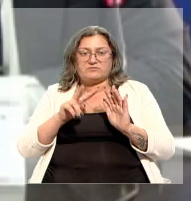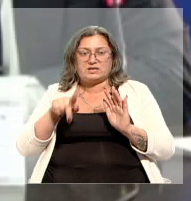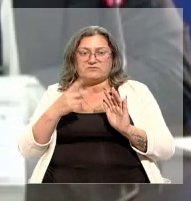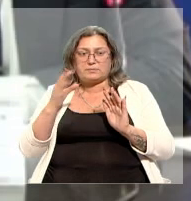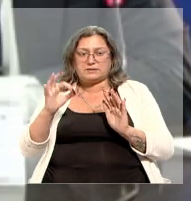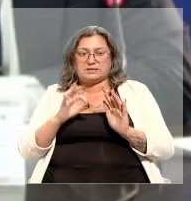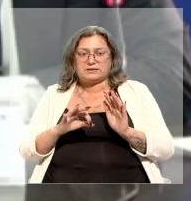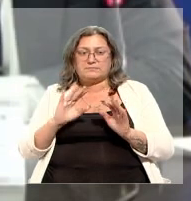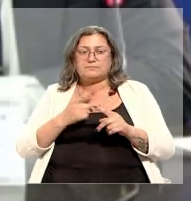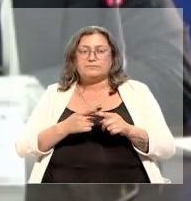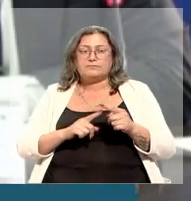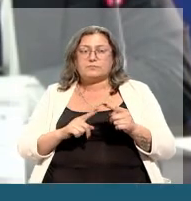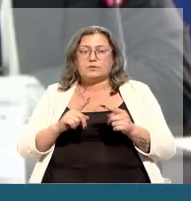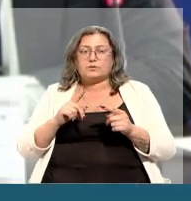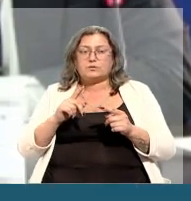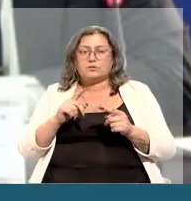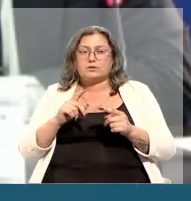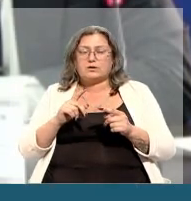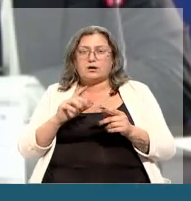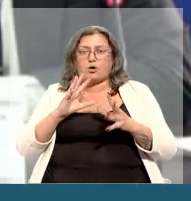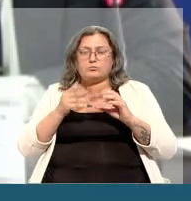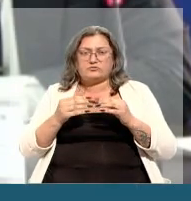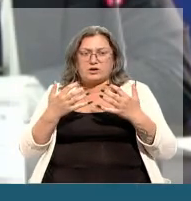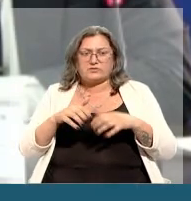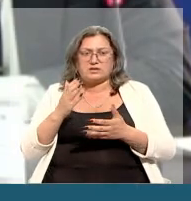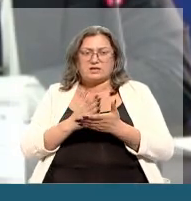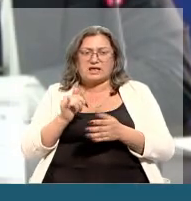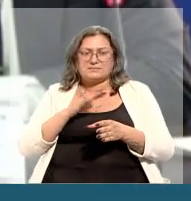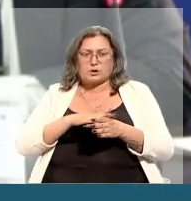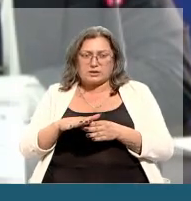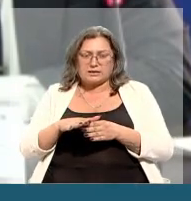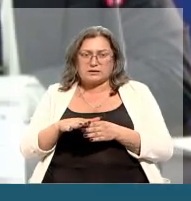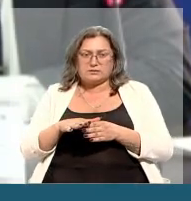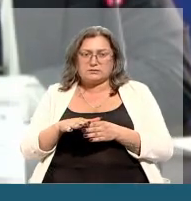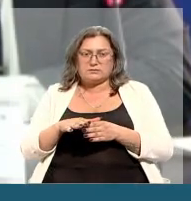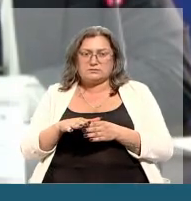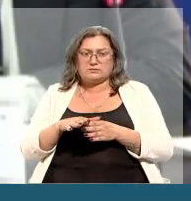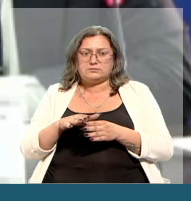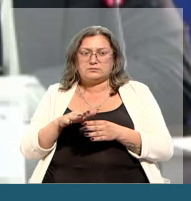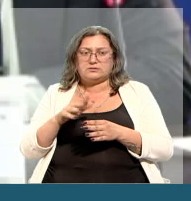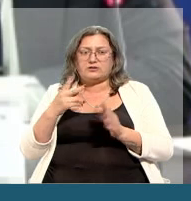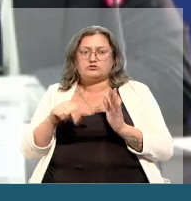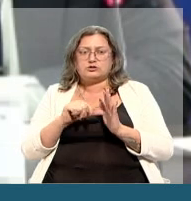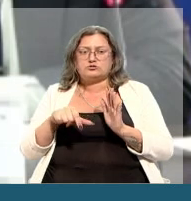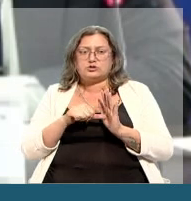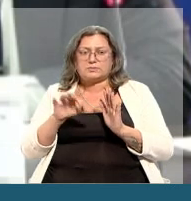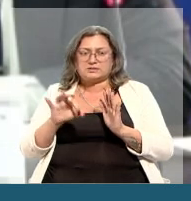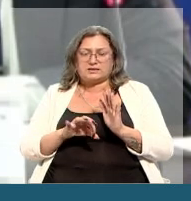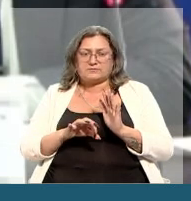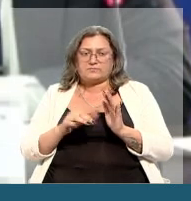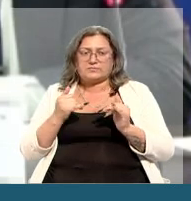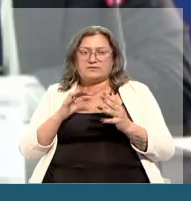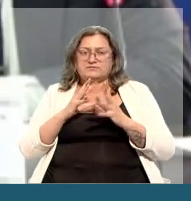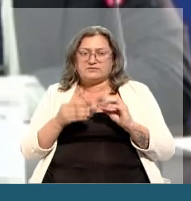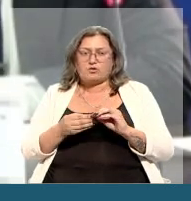72,2%. Доля оконченных исполнительных документов от общего количества, находящихся на исполнении, исполнил производство 26,6%.